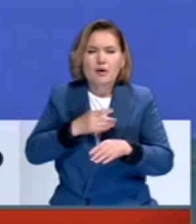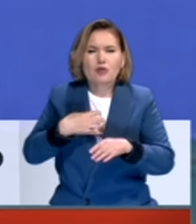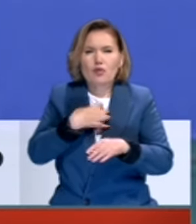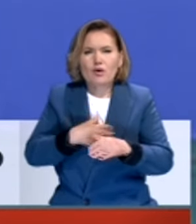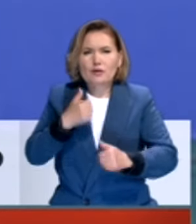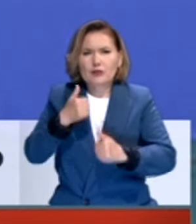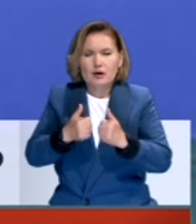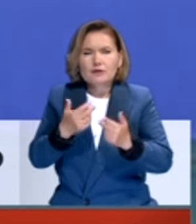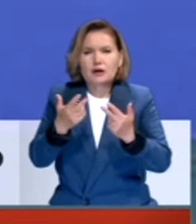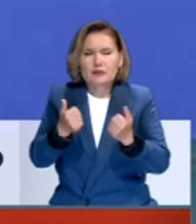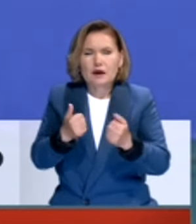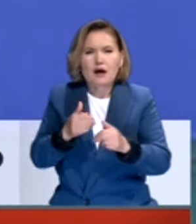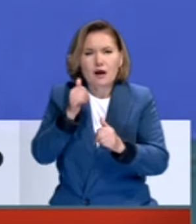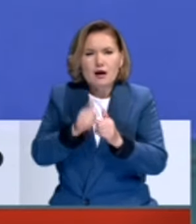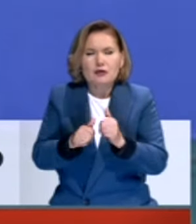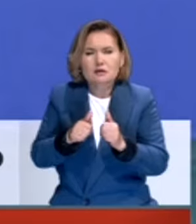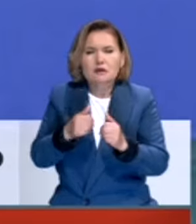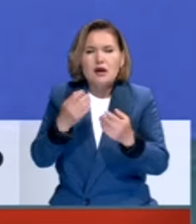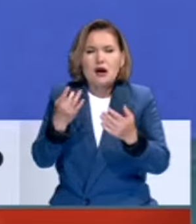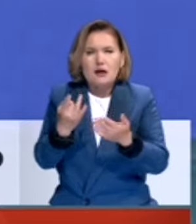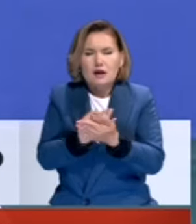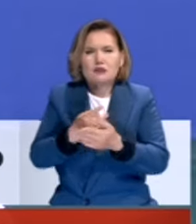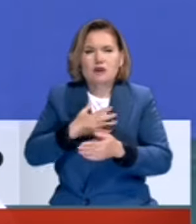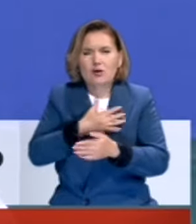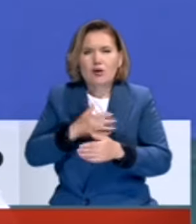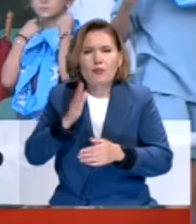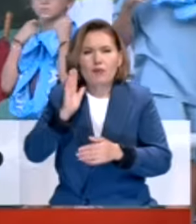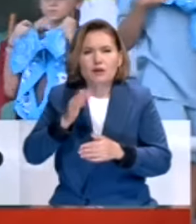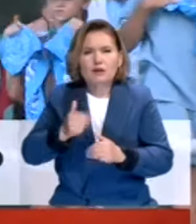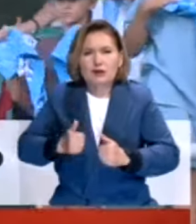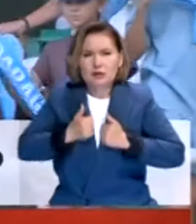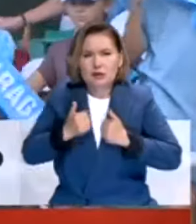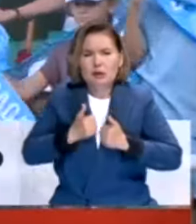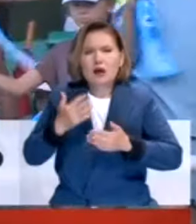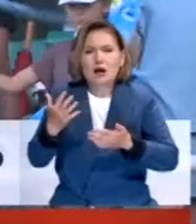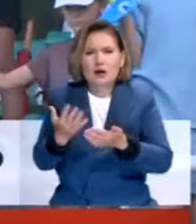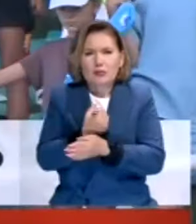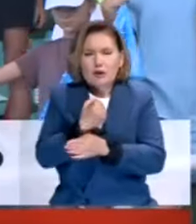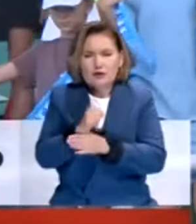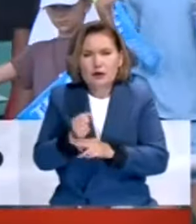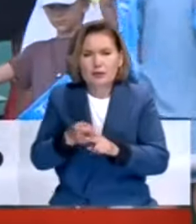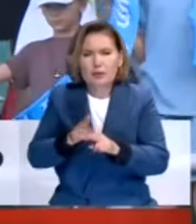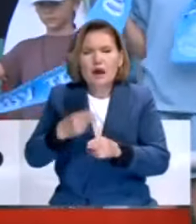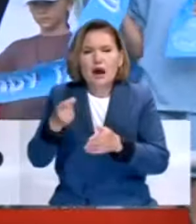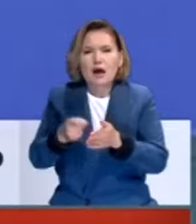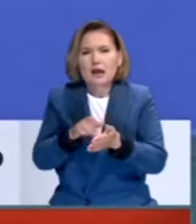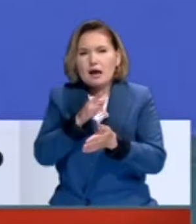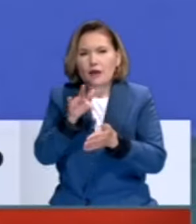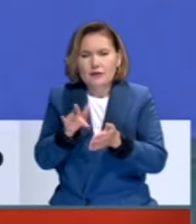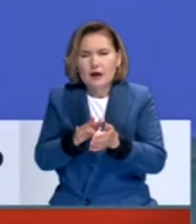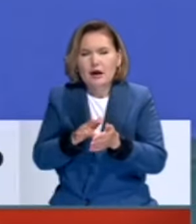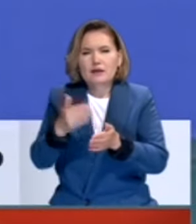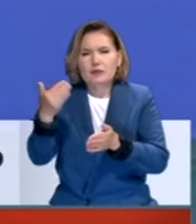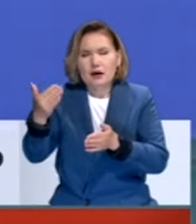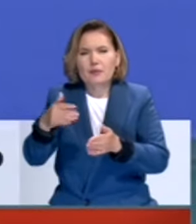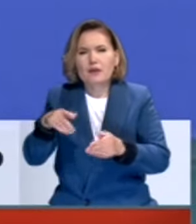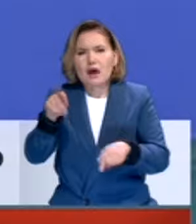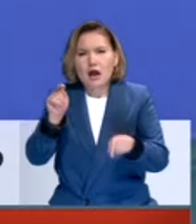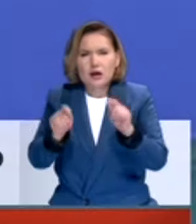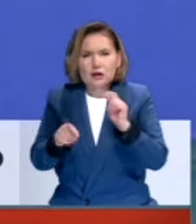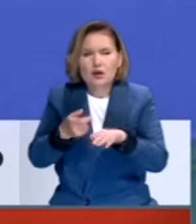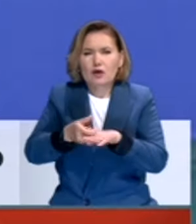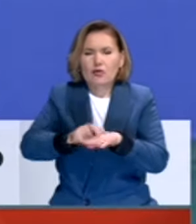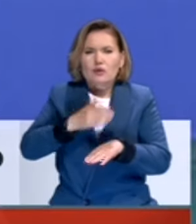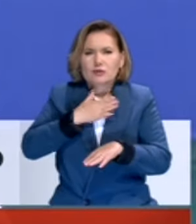бұл қалыпты нәрсе. Алда әдемі ойын көрсетуге барымды саламын. Мені қолдап, Қарағандыдан да жанкүйерлерім келгенін байқадым. Бұл